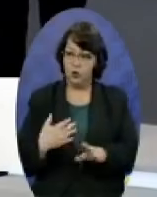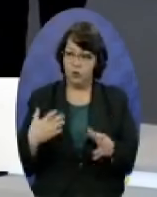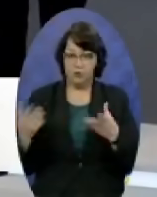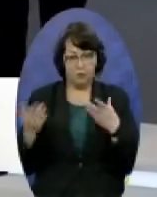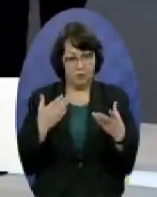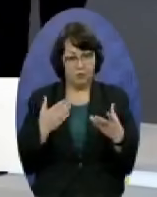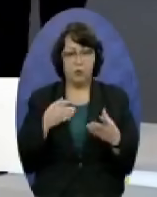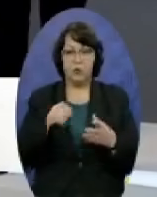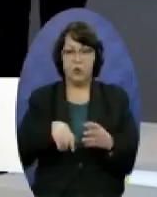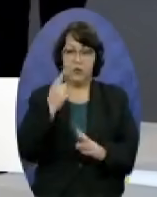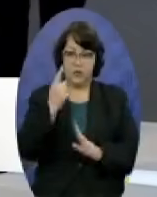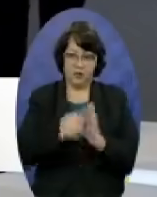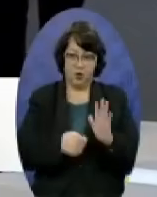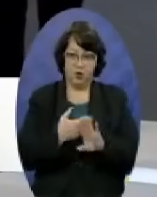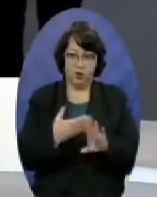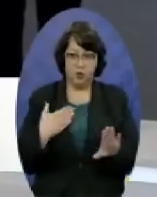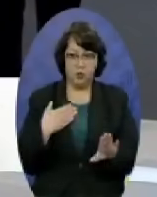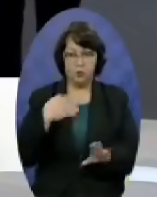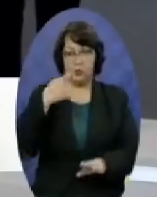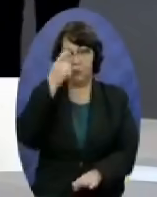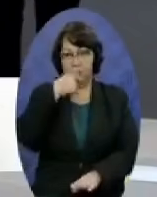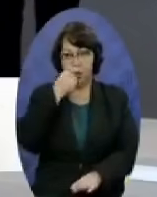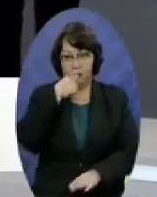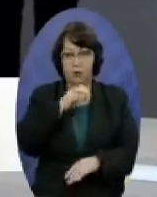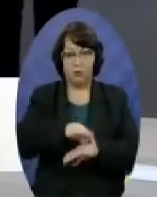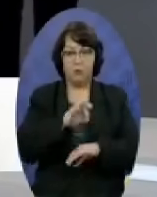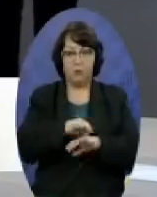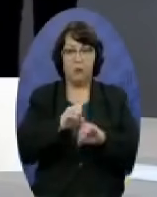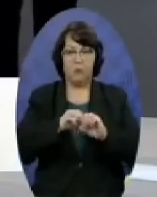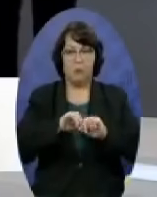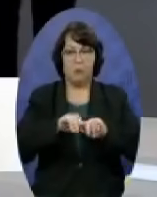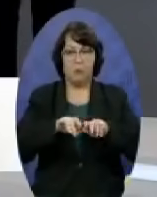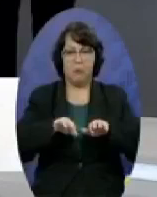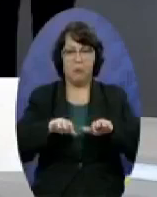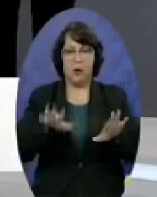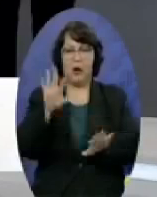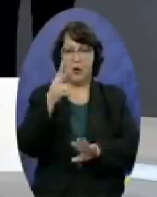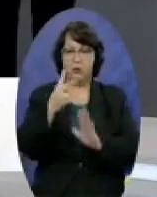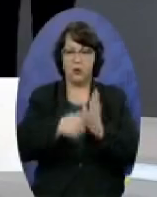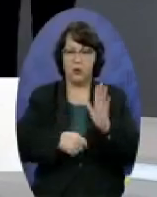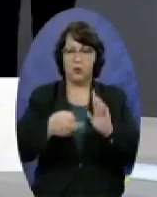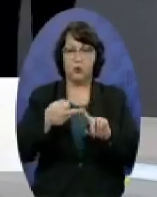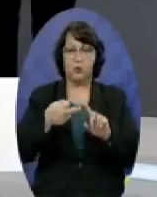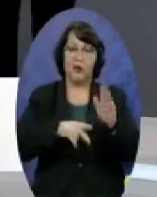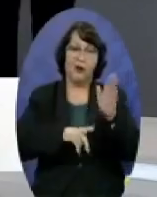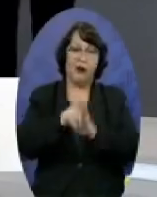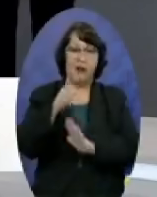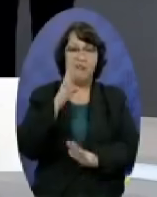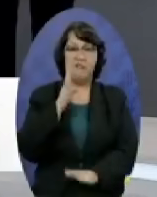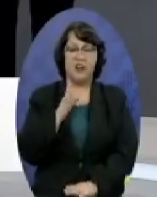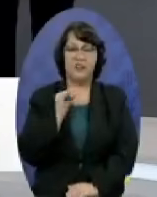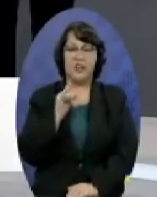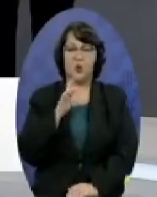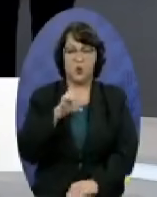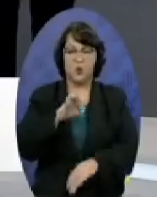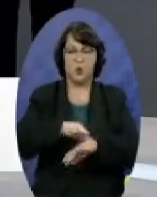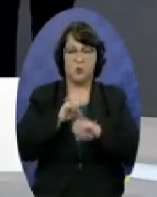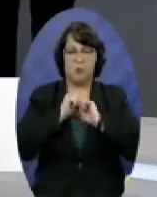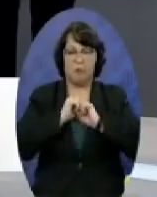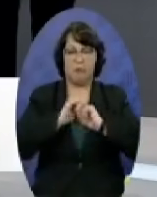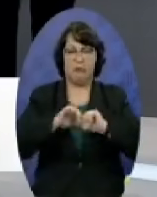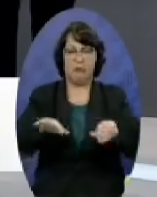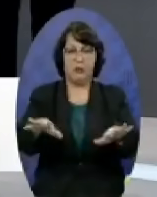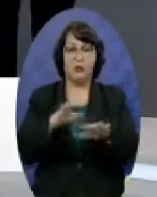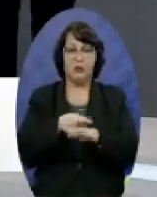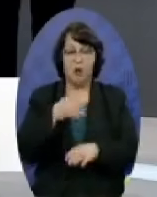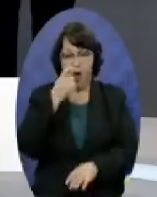нэг сарын өмнө одоо дэгдэж эхэлсэн. Тодруулаад хэлэх юм бол 12 дугаар сарын дундаас эхлээд энэ вирусын дэгдэлт эхэлсэн. За өнгөрсөн жилийн хувьд